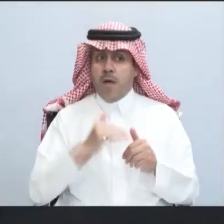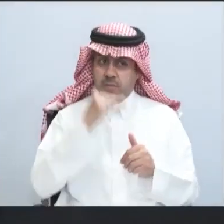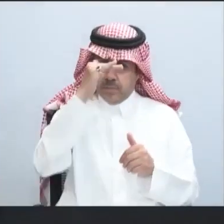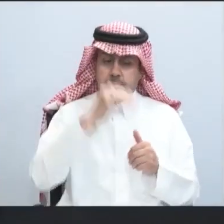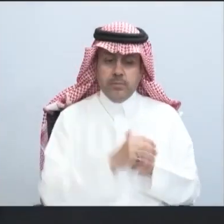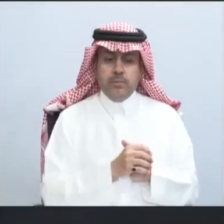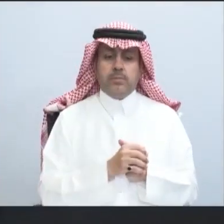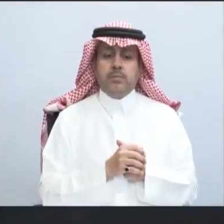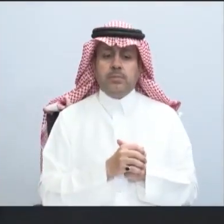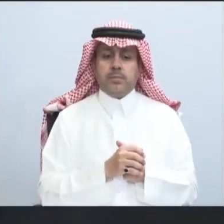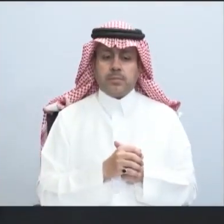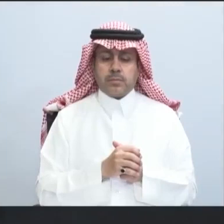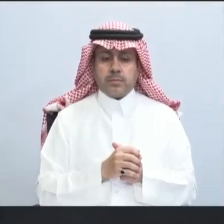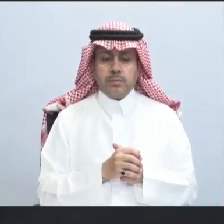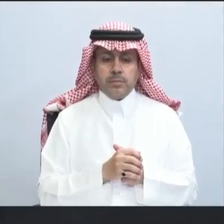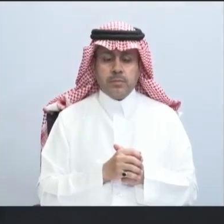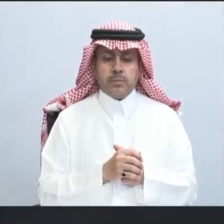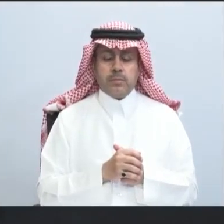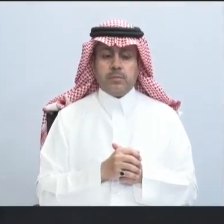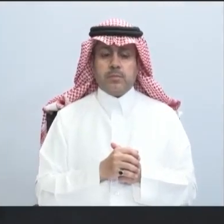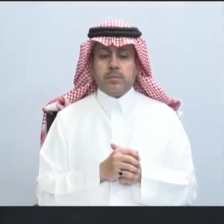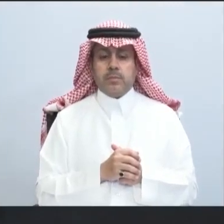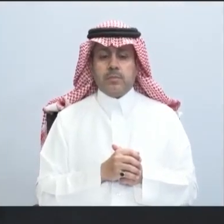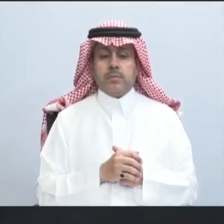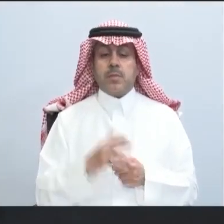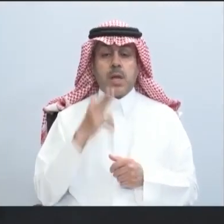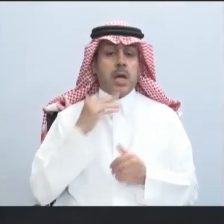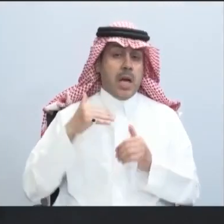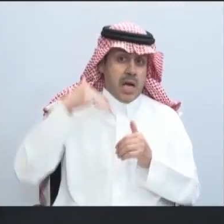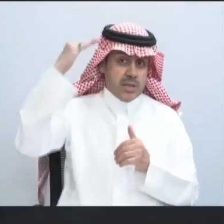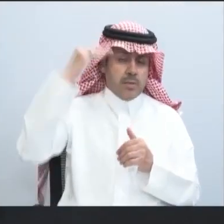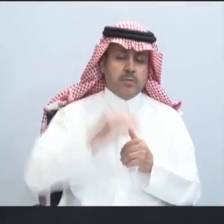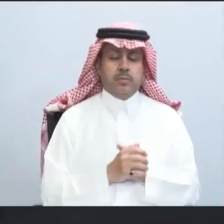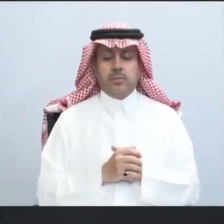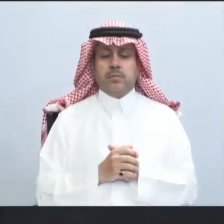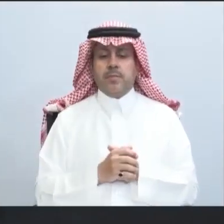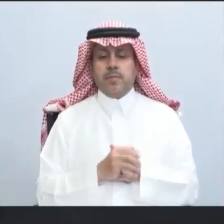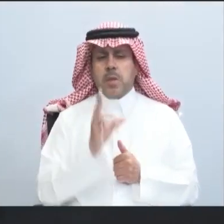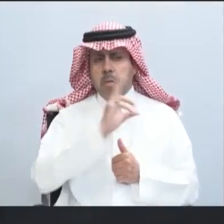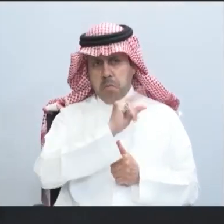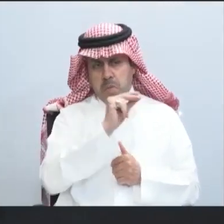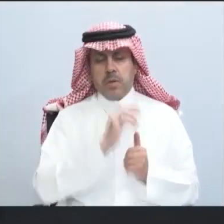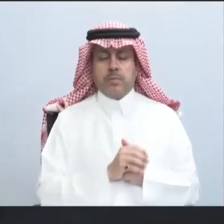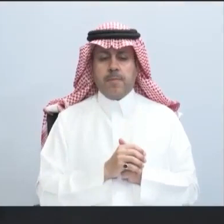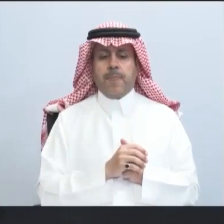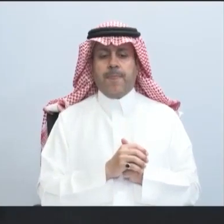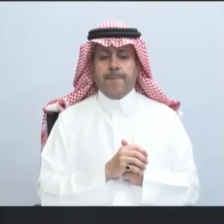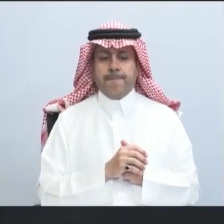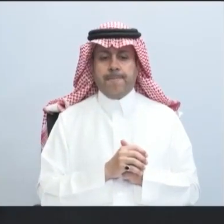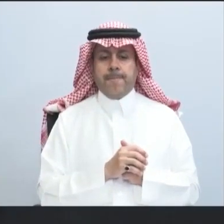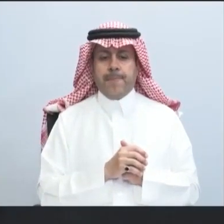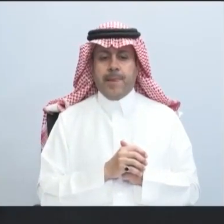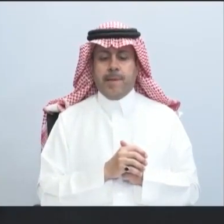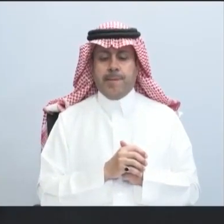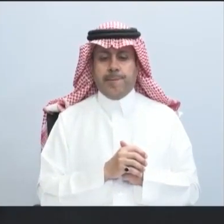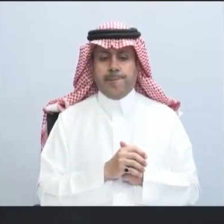تقول وعليكم السلام ورحمه الله هذا احسن او ردوها تقول وعليكم